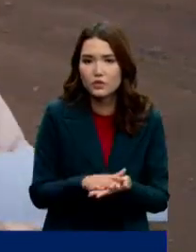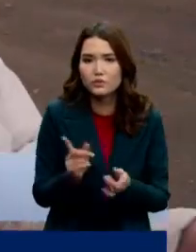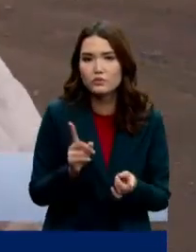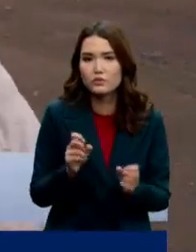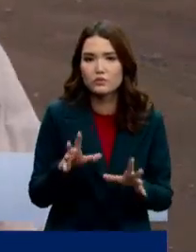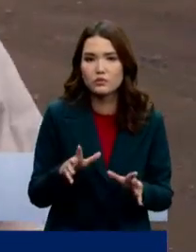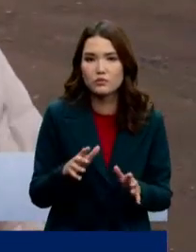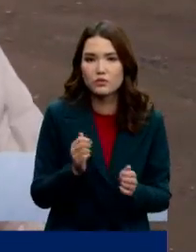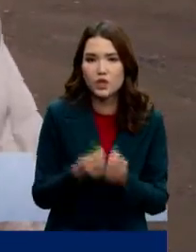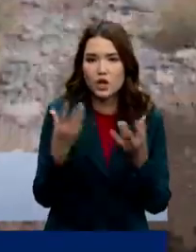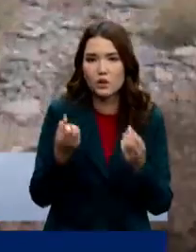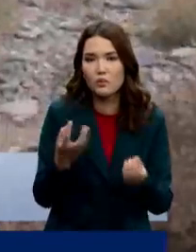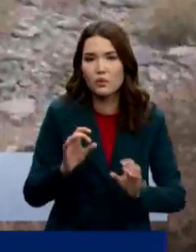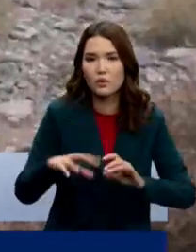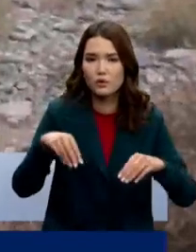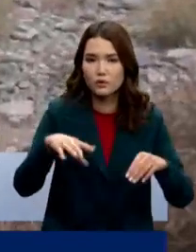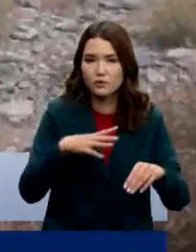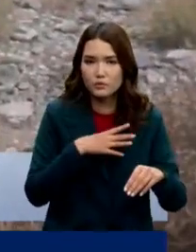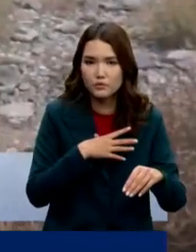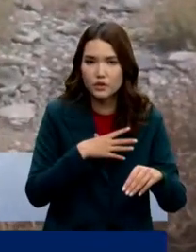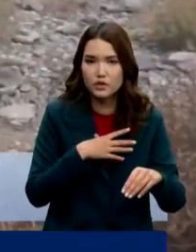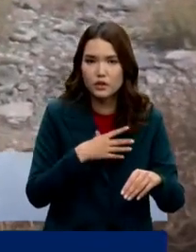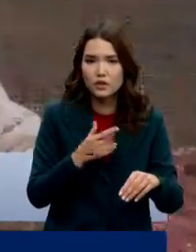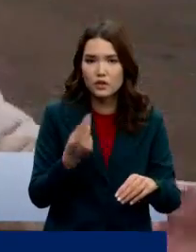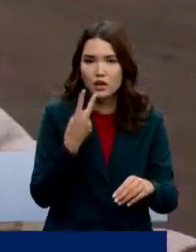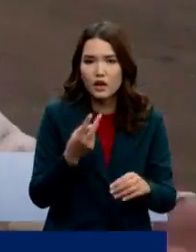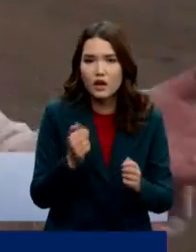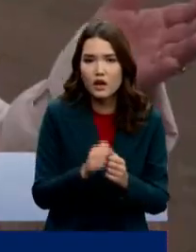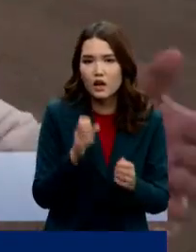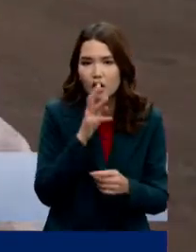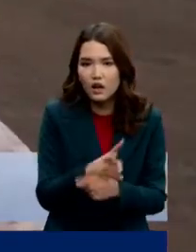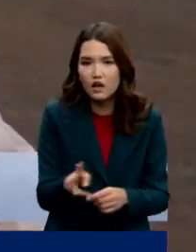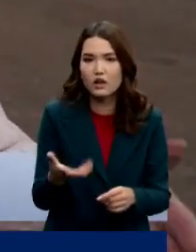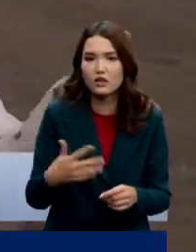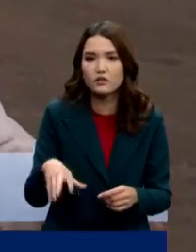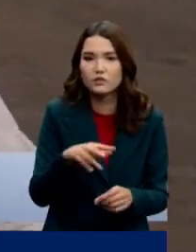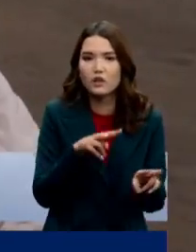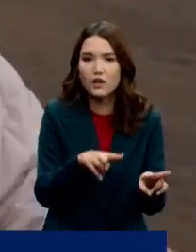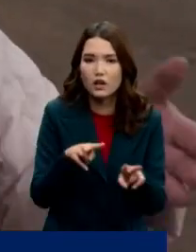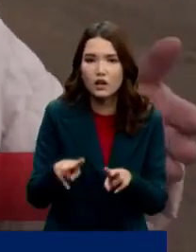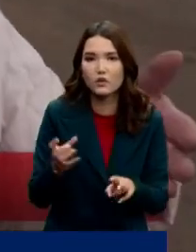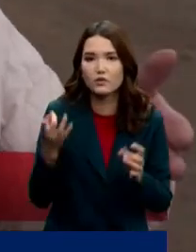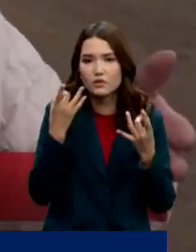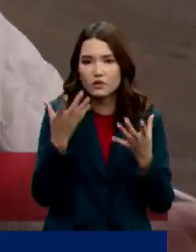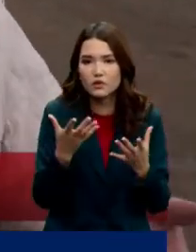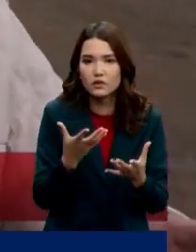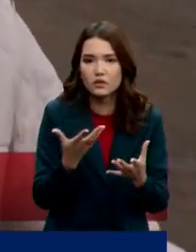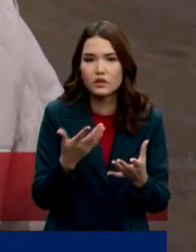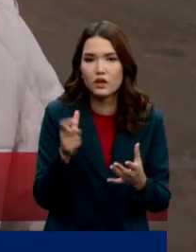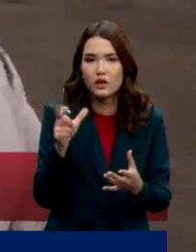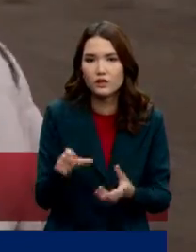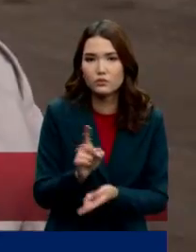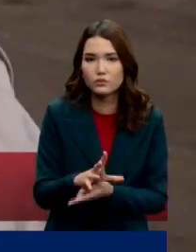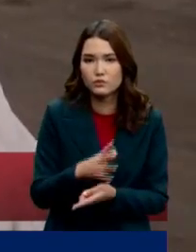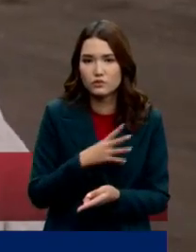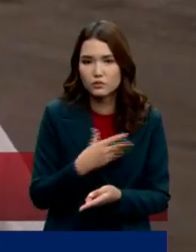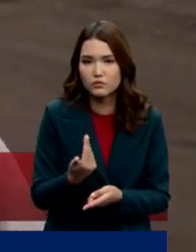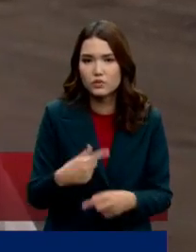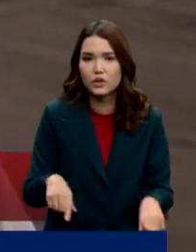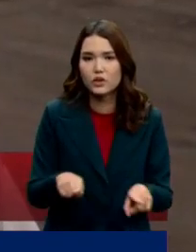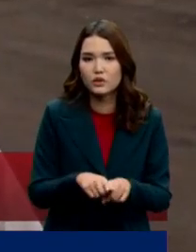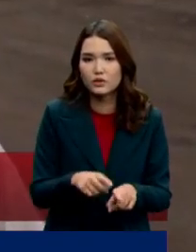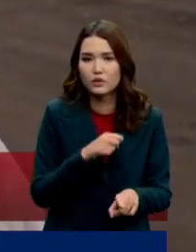етін, кабелдерді ұрлап әкетіпті. Енді оны қаржы бөлінгенге мен ойлаймын, оның бәрін қадағалайтын өзі нақты өзі адам болу керек қой. Сонда енді